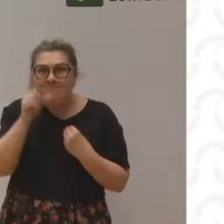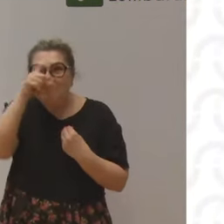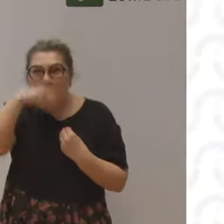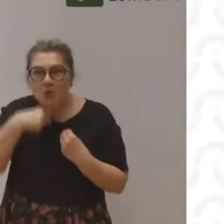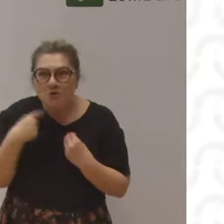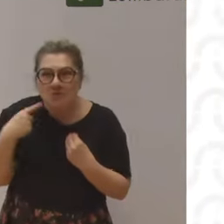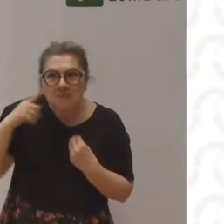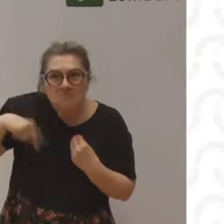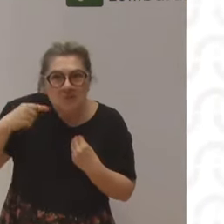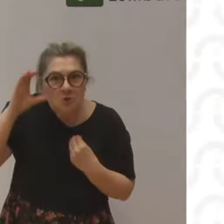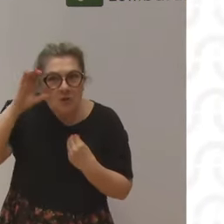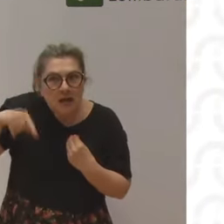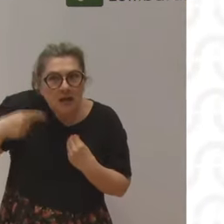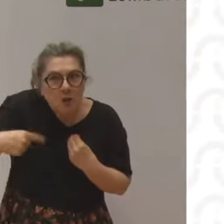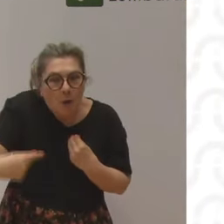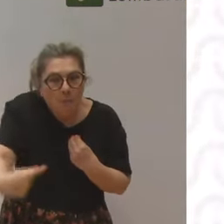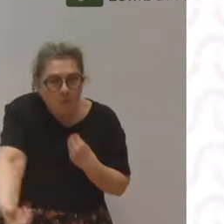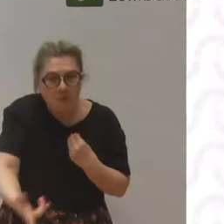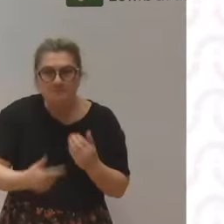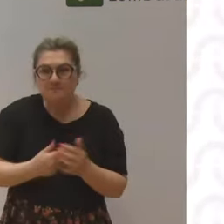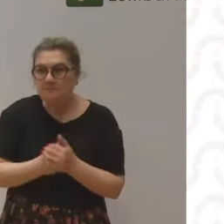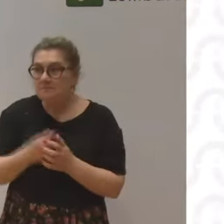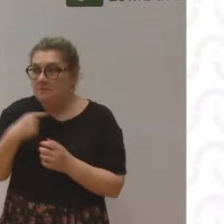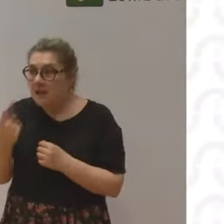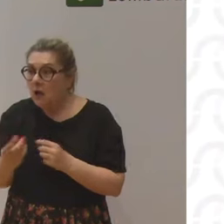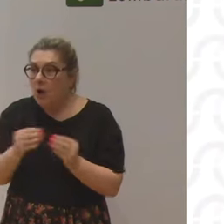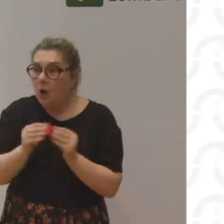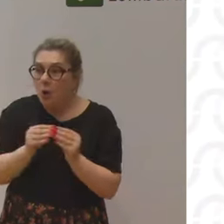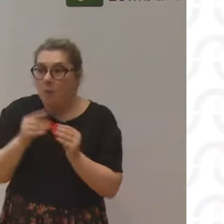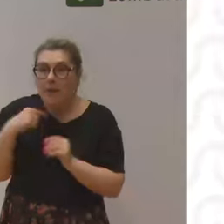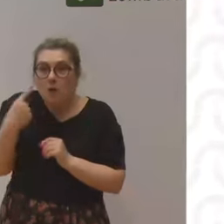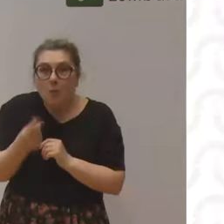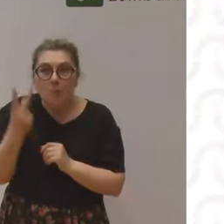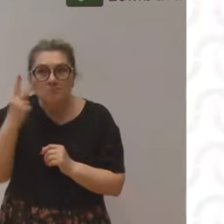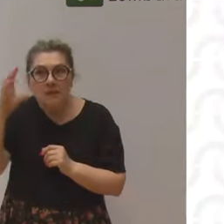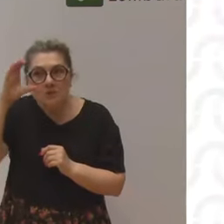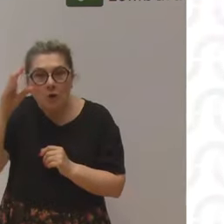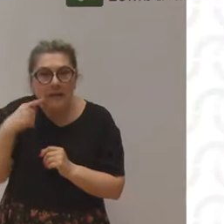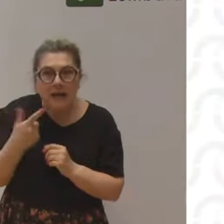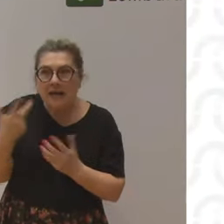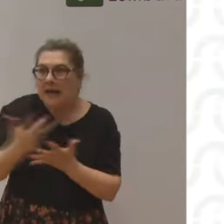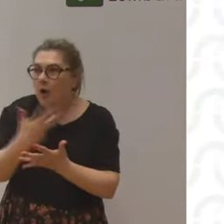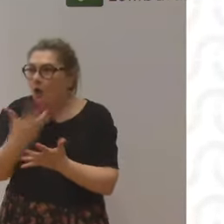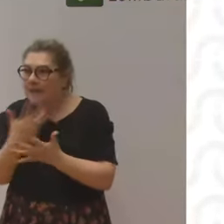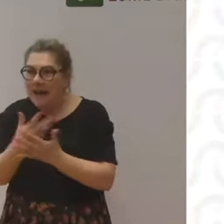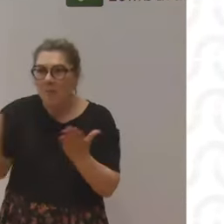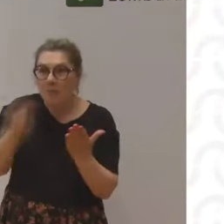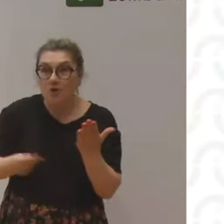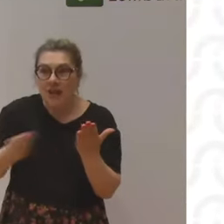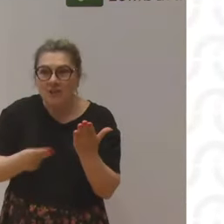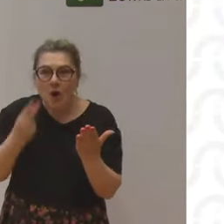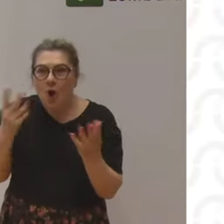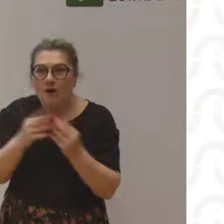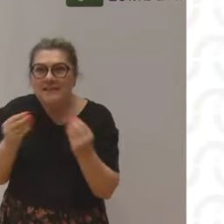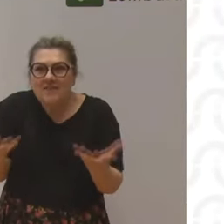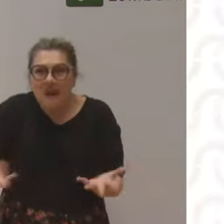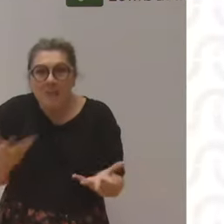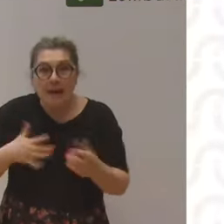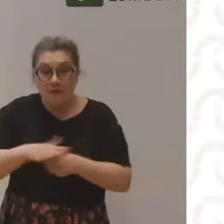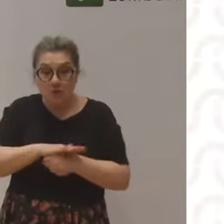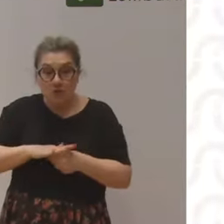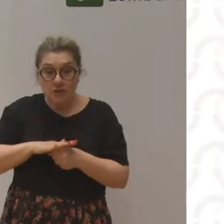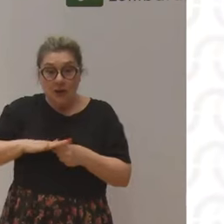ascoltare poi quello che si dirà, e quindi chi verrà dopo di me che racconterà e presenterà questo progetto, perché come associazione di famiglie noi